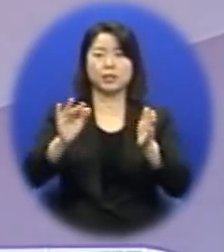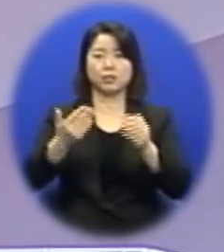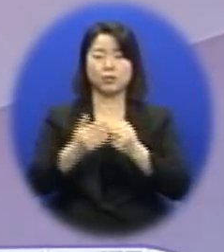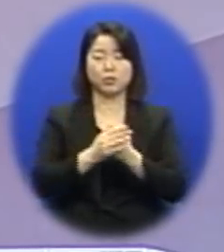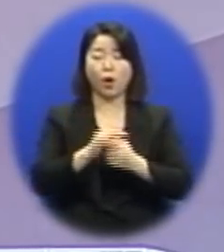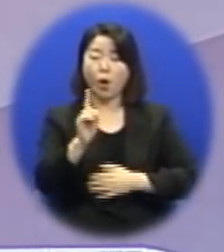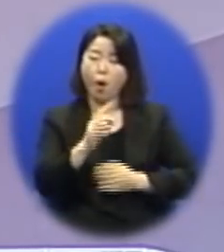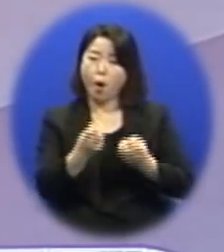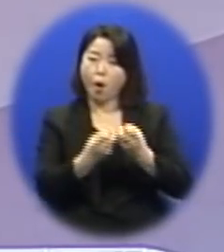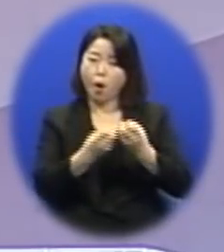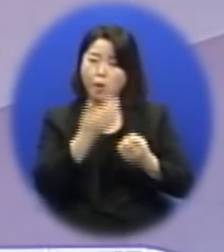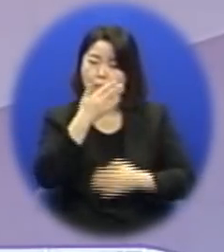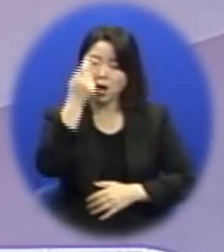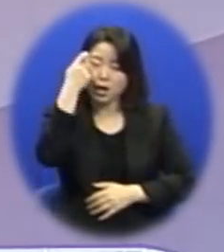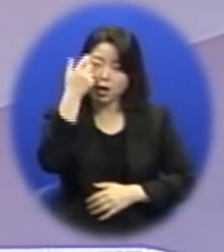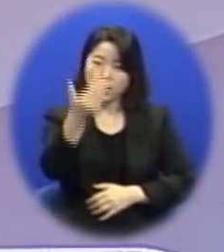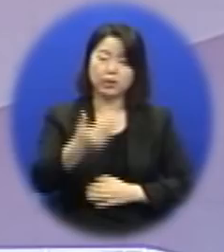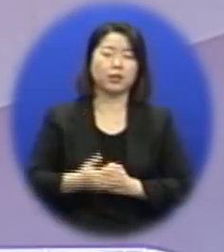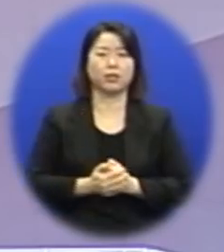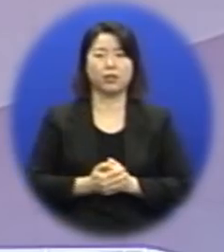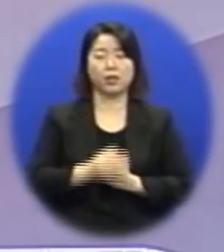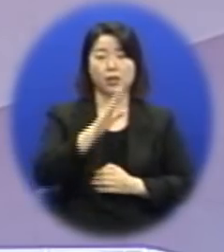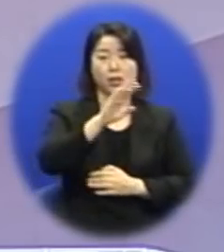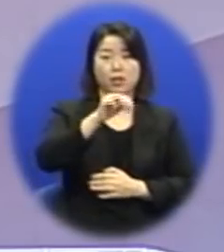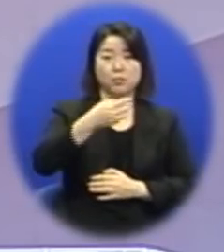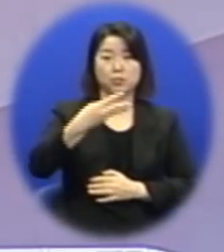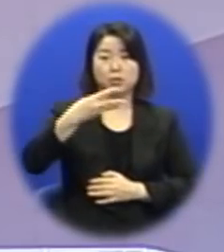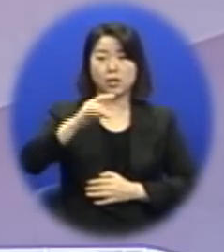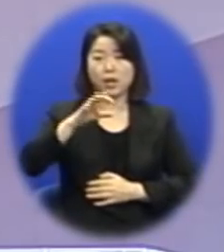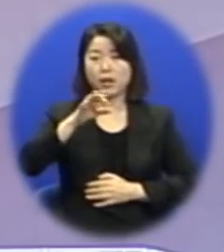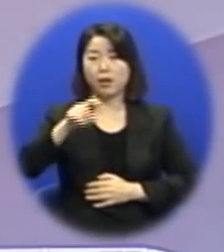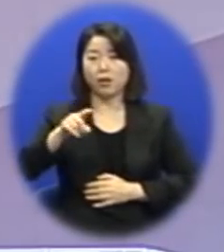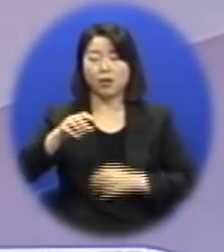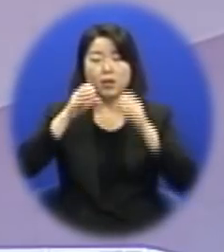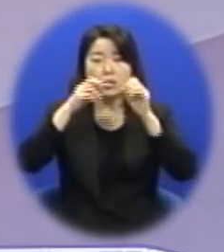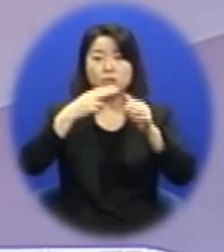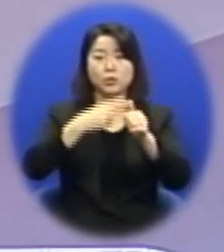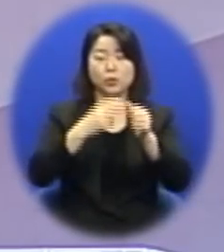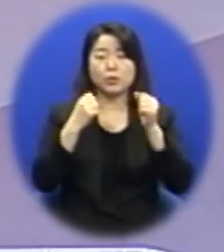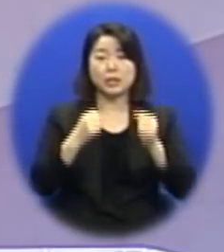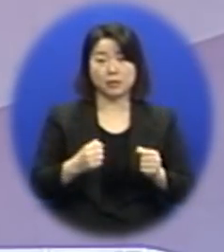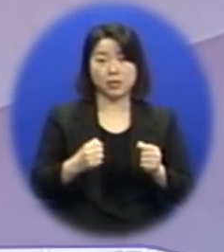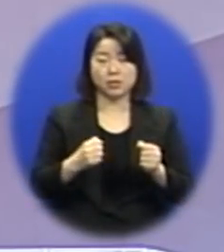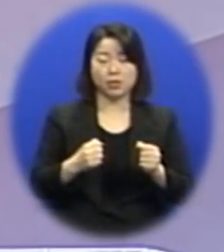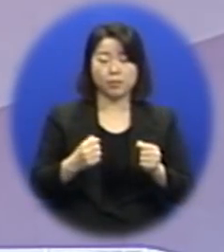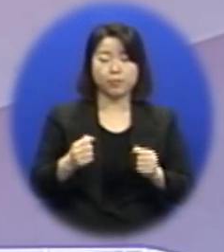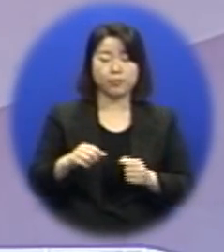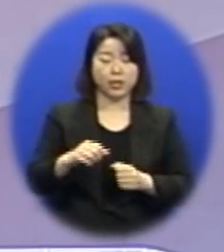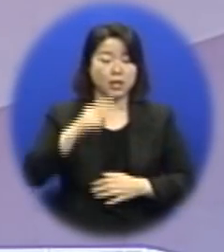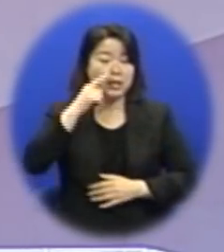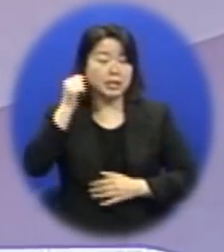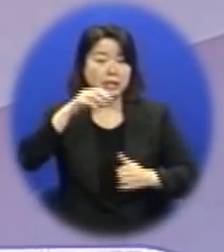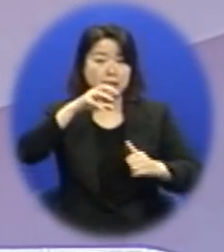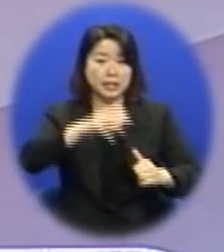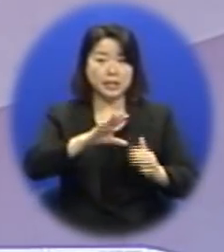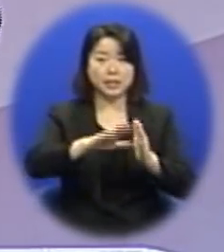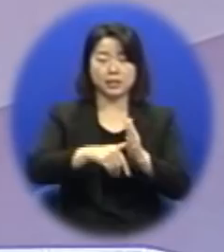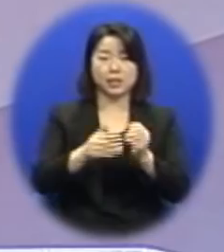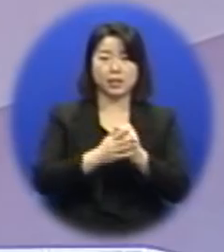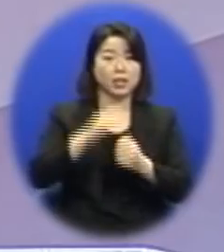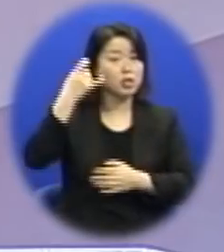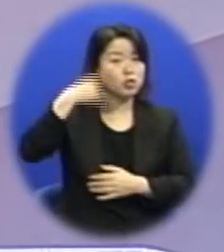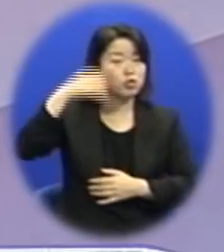어떻게 그랬을까 레어라는 선교사님이 계십 일제시대 때 중국과 한국을